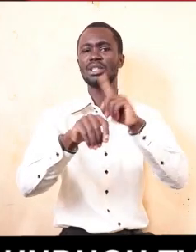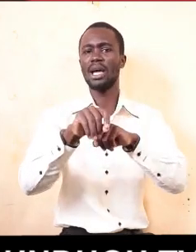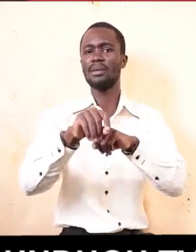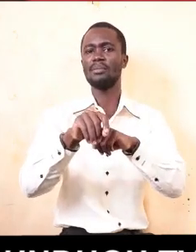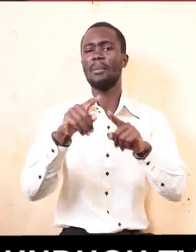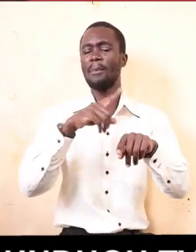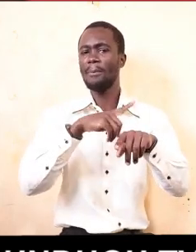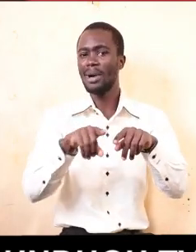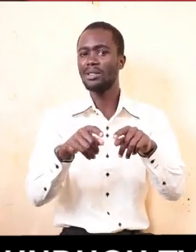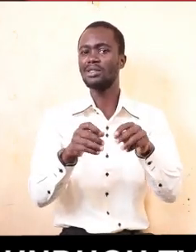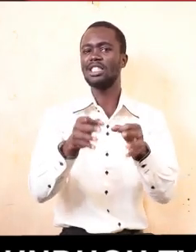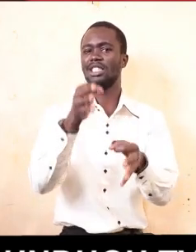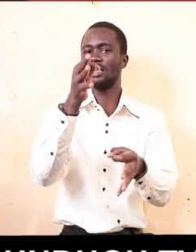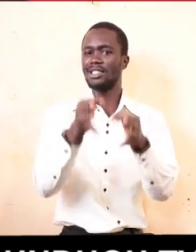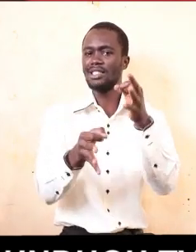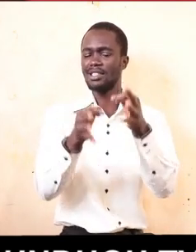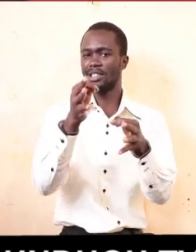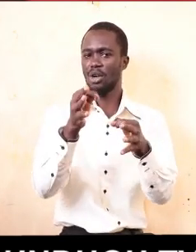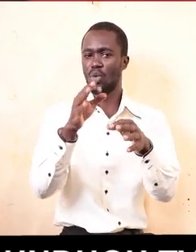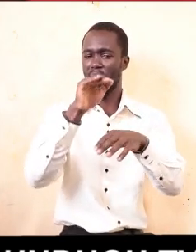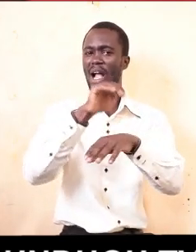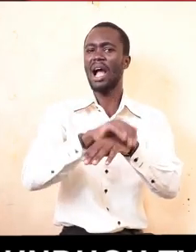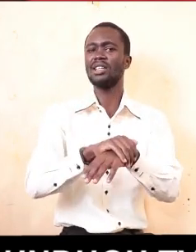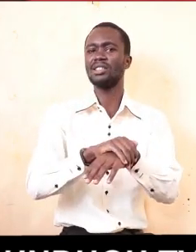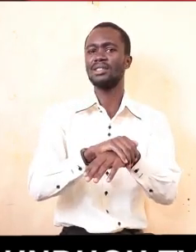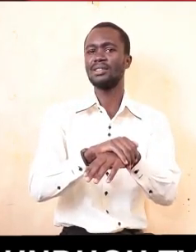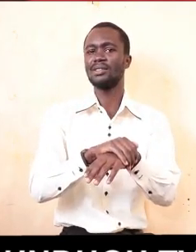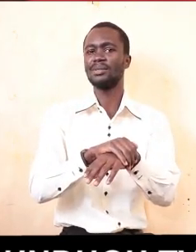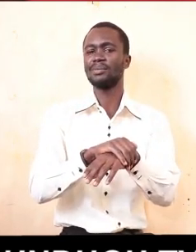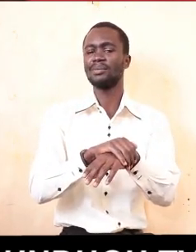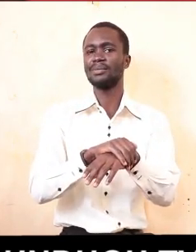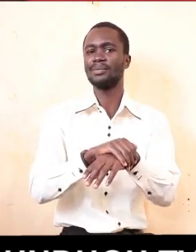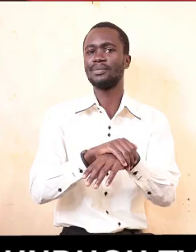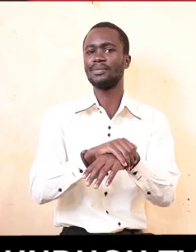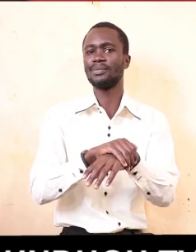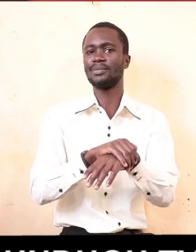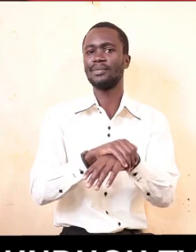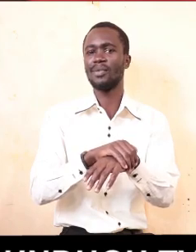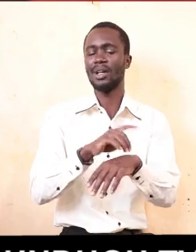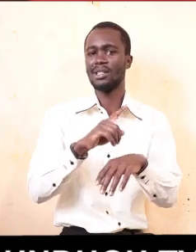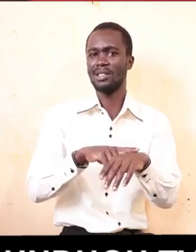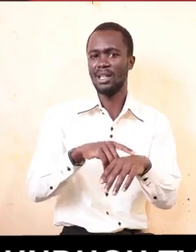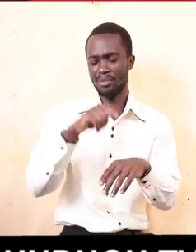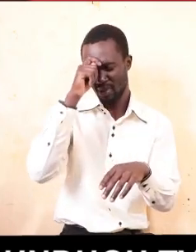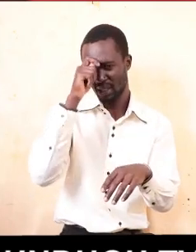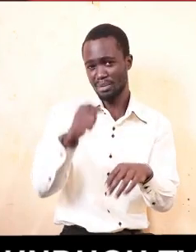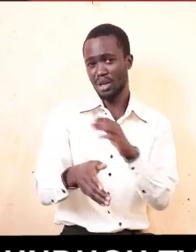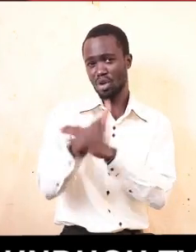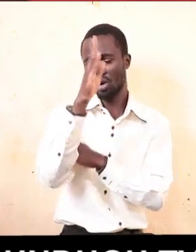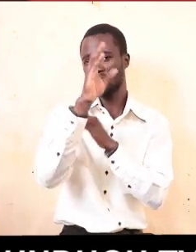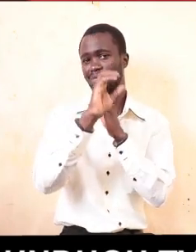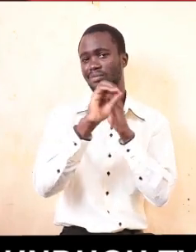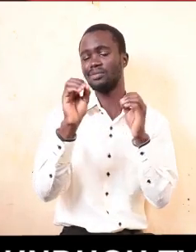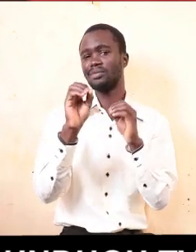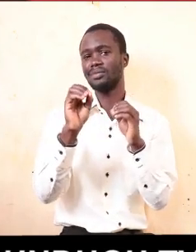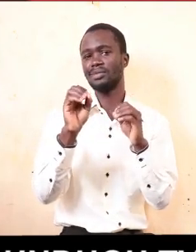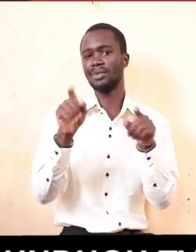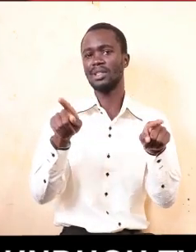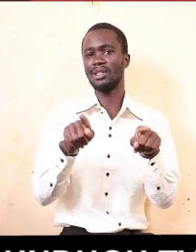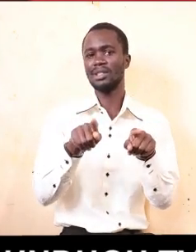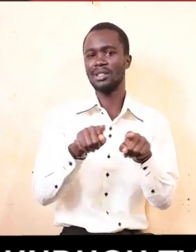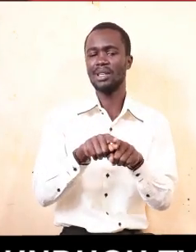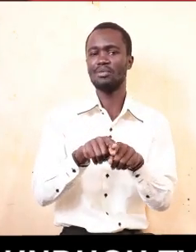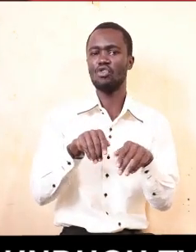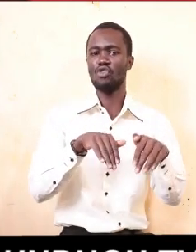ile hukumu tunayopata kwa sababu ya kutokumtii Bwana na kutokwenda katika